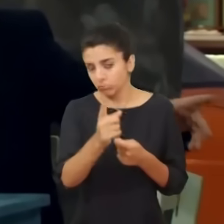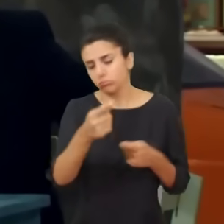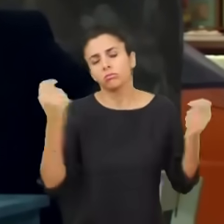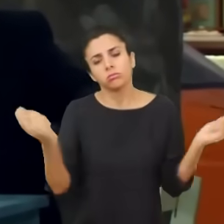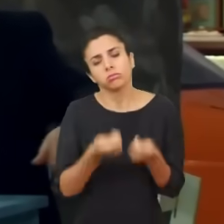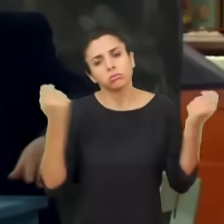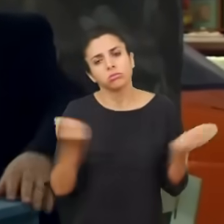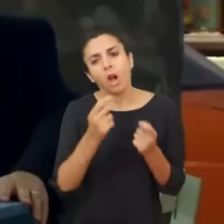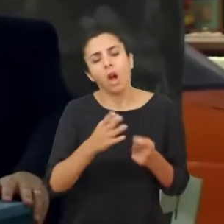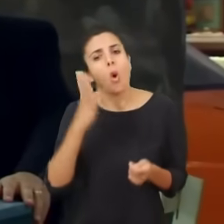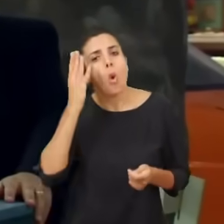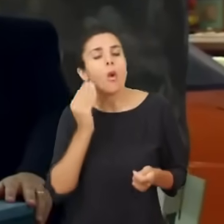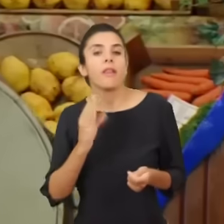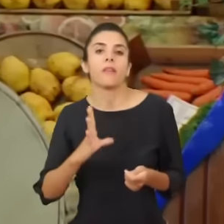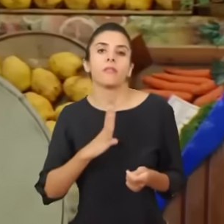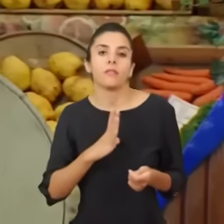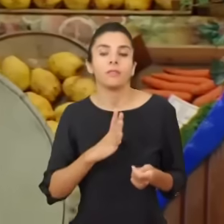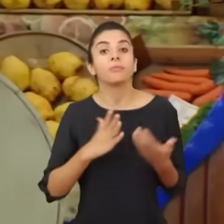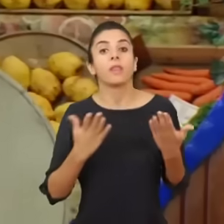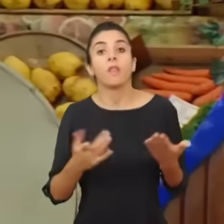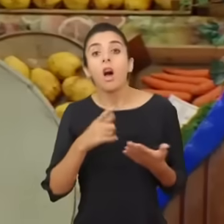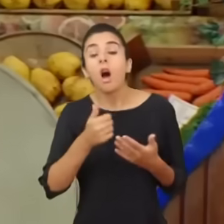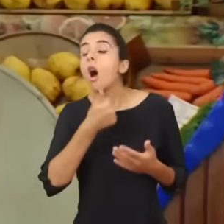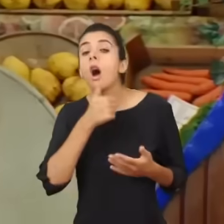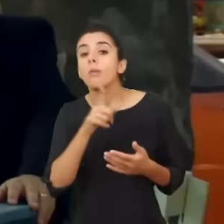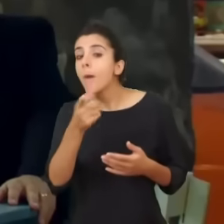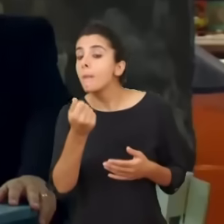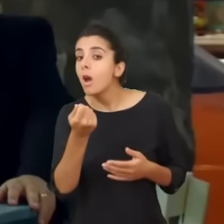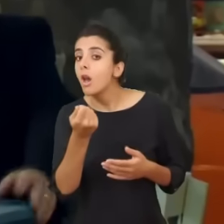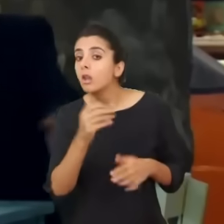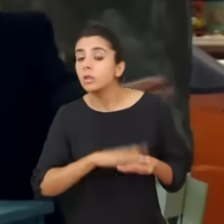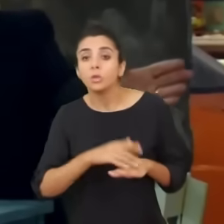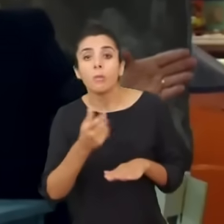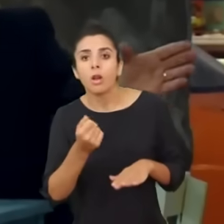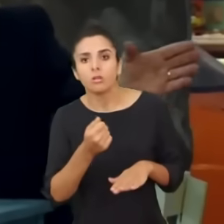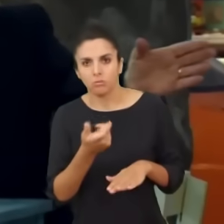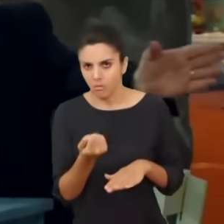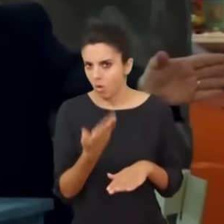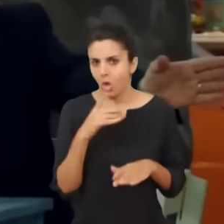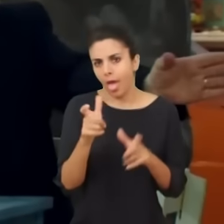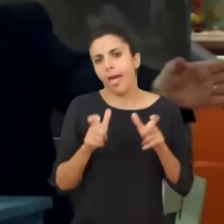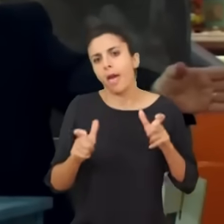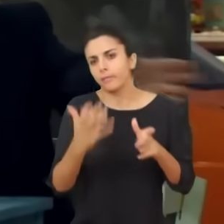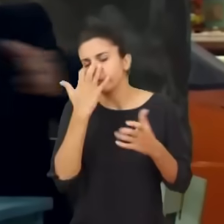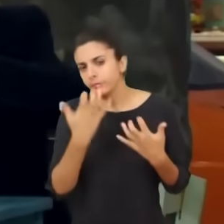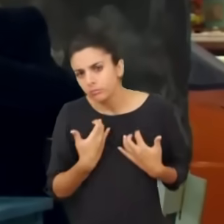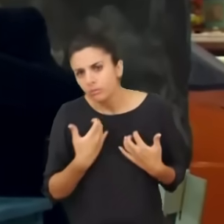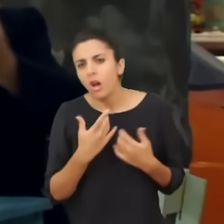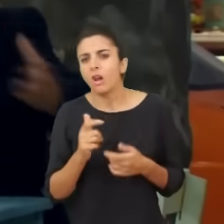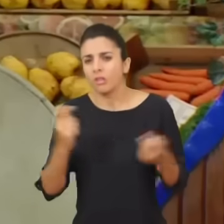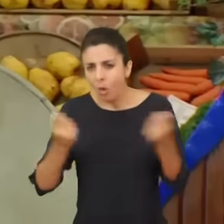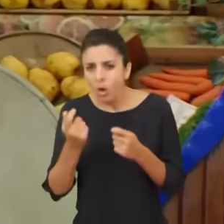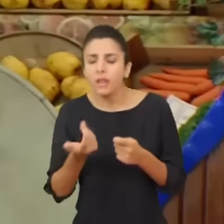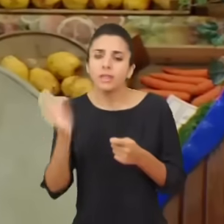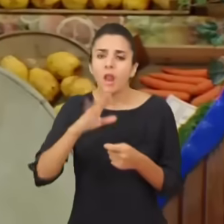Çala çala öğreneceksiniz. Evet, Fehmi abi, bunun parası? Ne parası ya? Emanet bu. Biraz kullanacağız, işte yarın falan vereceğiz